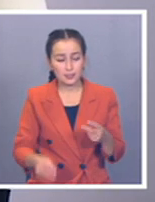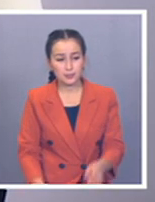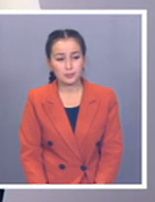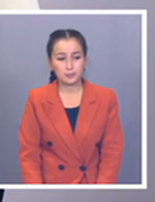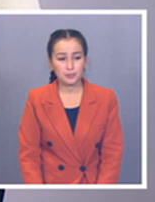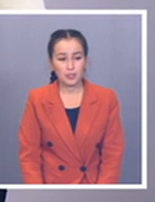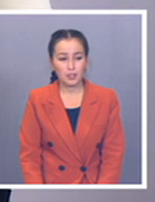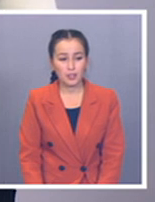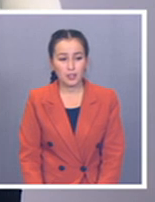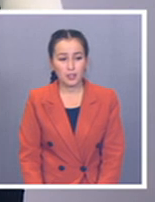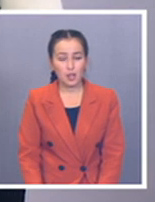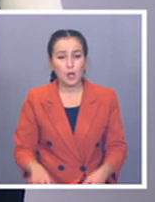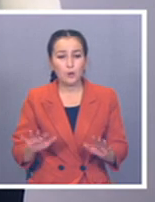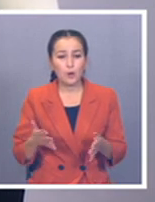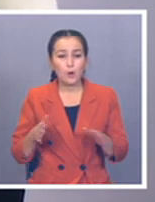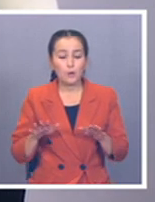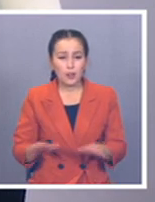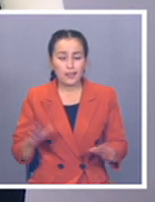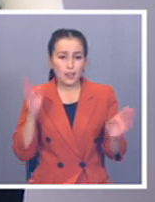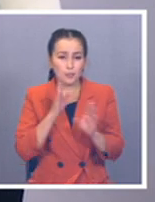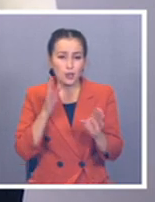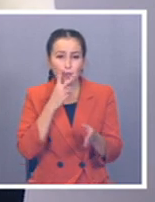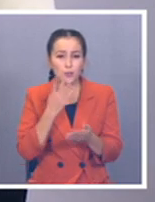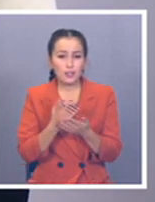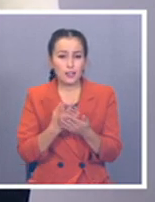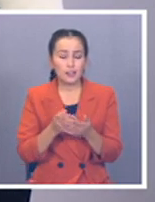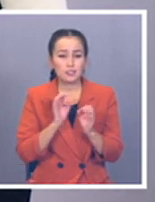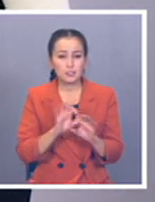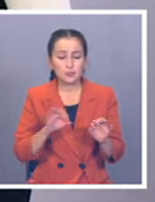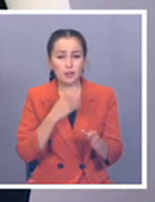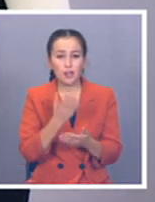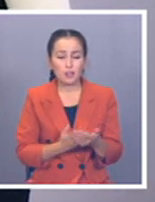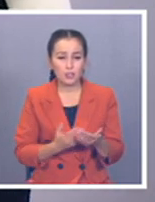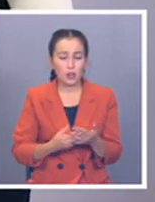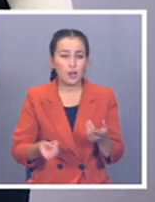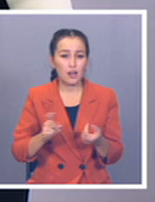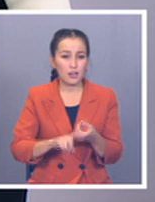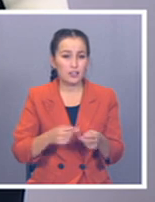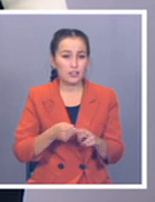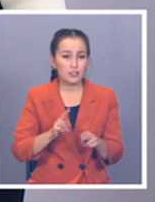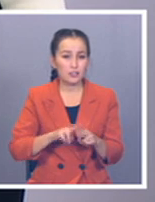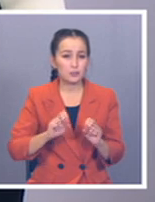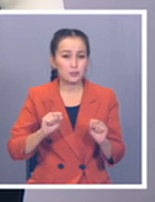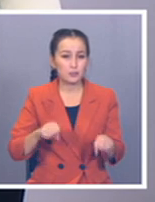салыстырайық. Оқиға орны мен табиғат көрінісін сипаттау арқылы кейіпкердің мынадай бейнесін